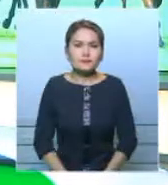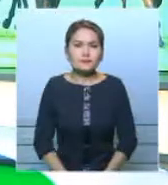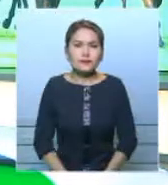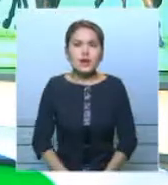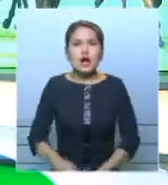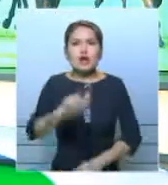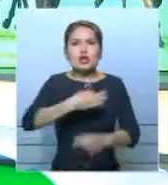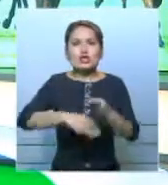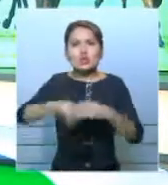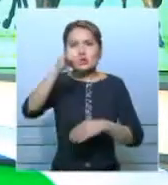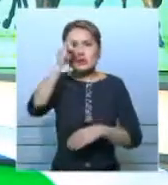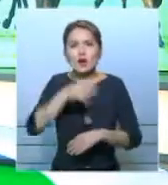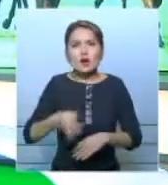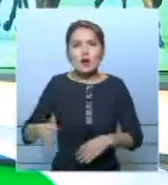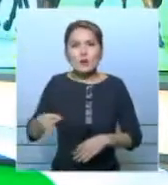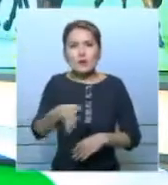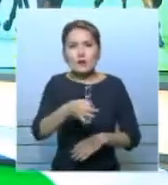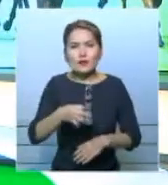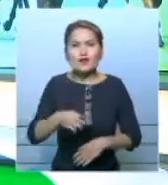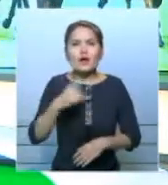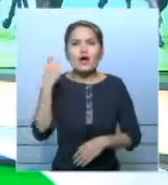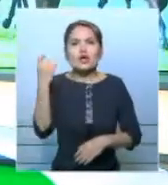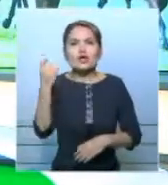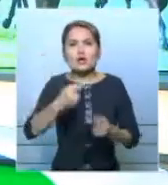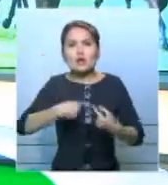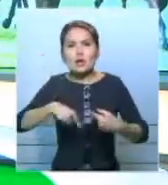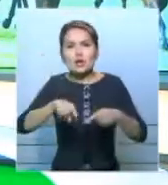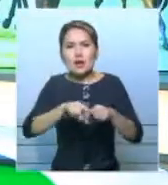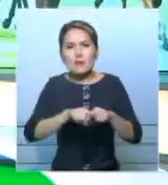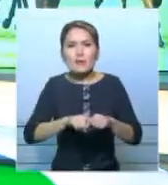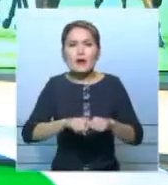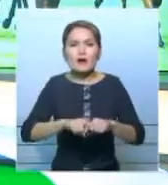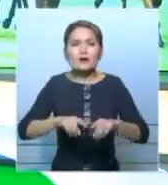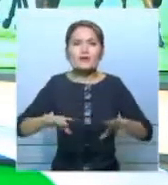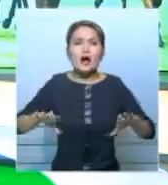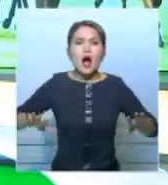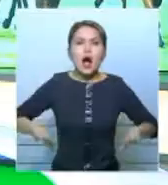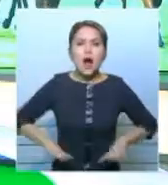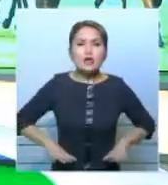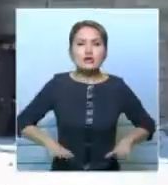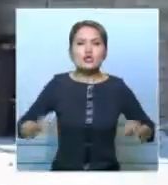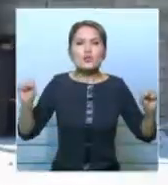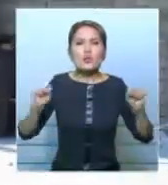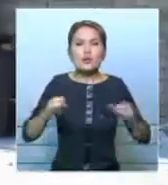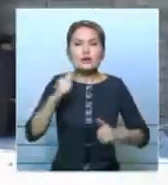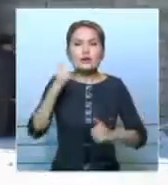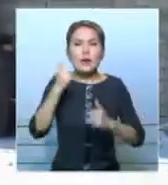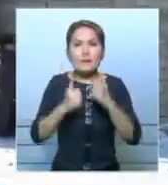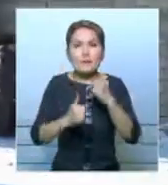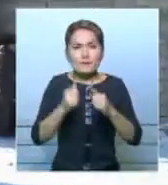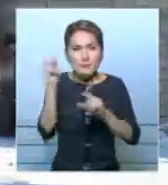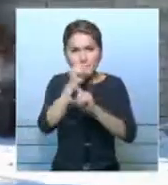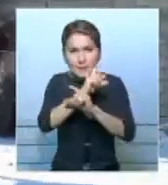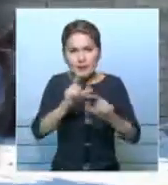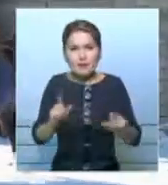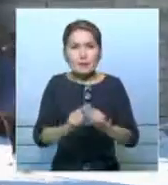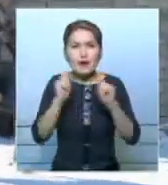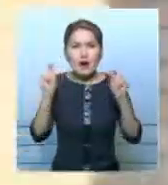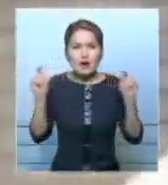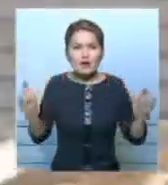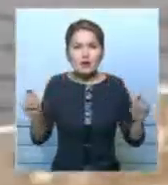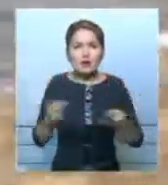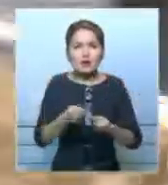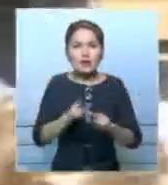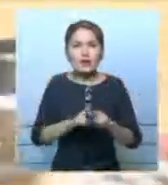Шығыс Қазақстан облысы Тарбағатай ауданындағы шаруа қожалықтарының бірінде ат спорты мектебі ашылды. Мұнда қазір ағылшын, араб тұқымдас 12 сәйгүлік